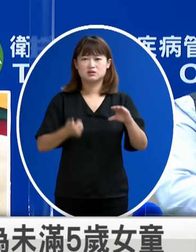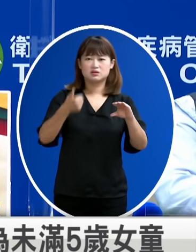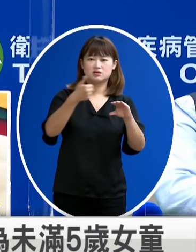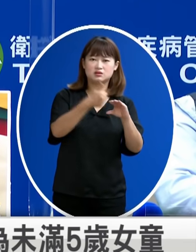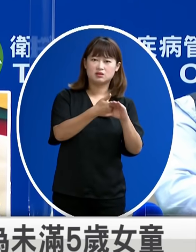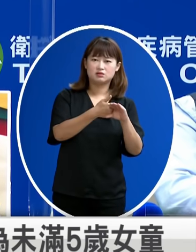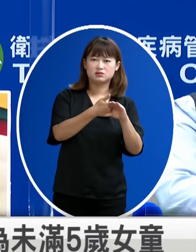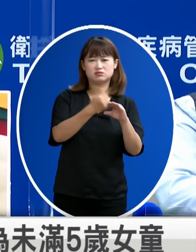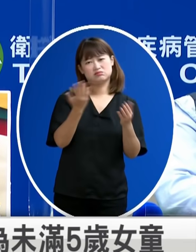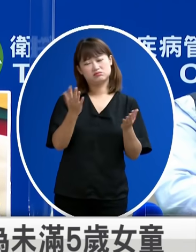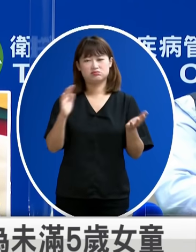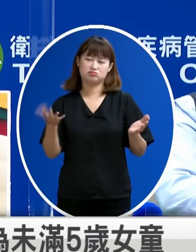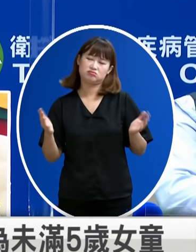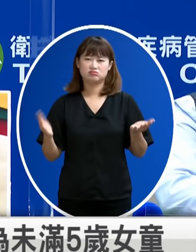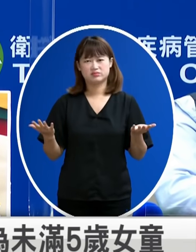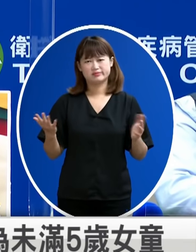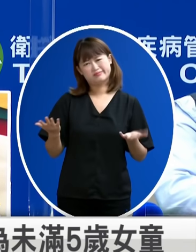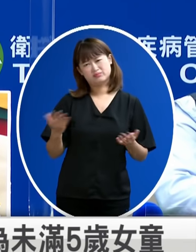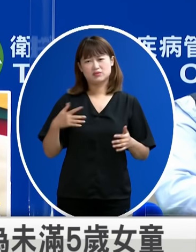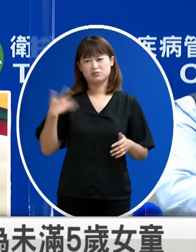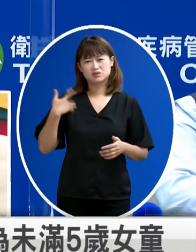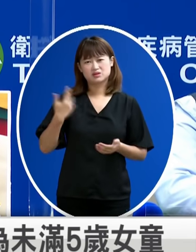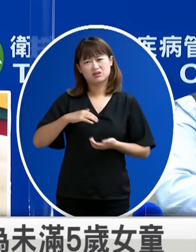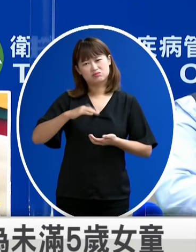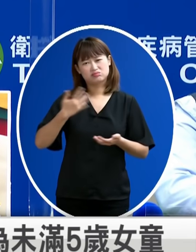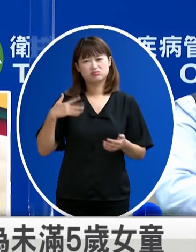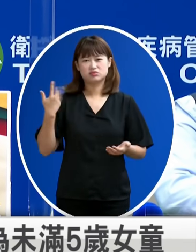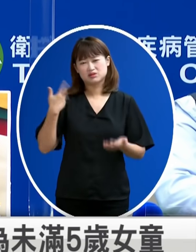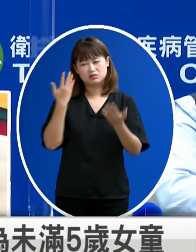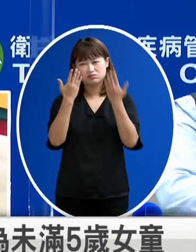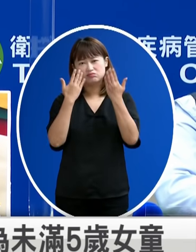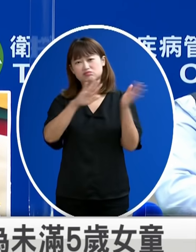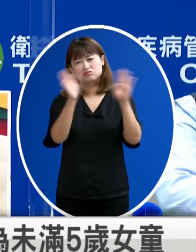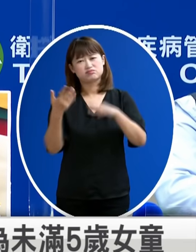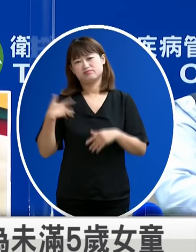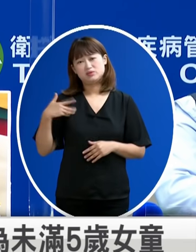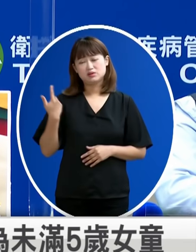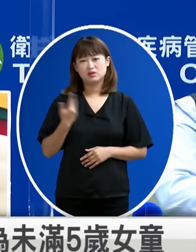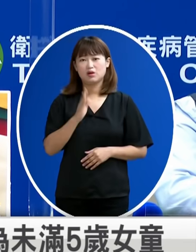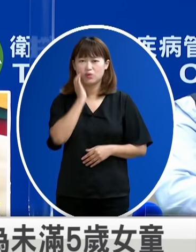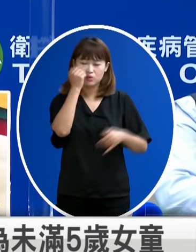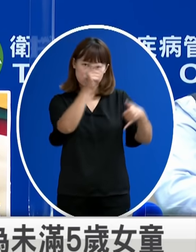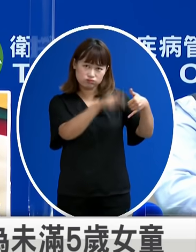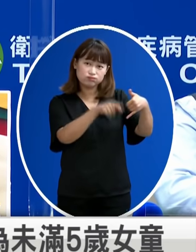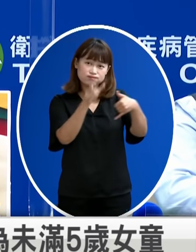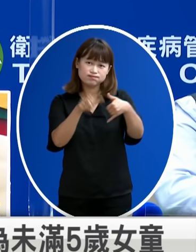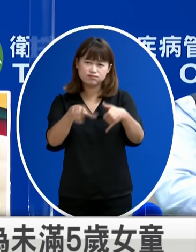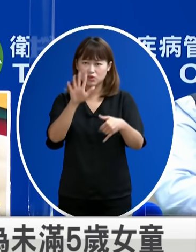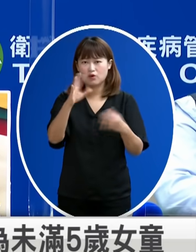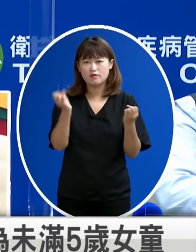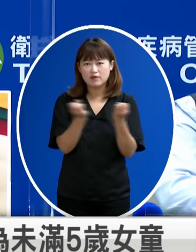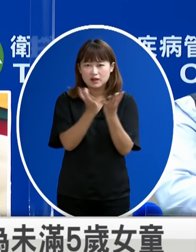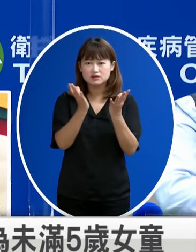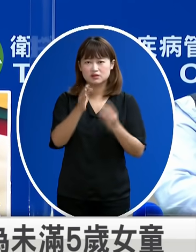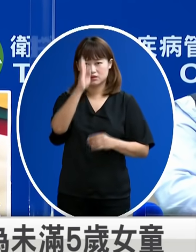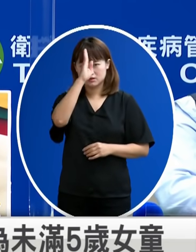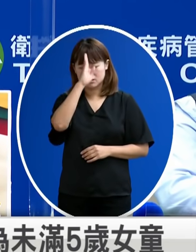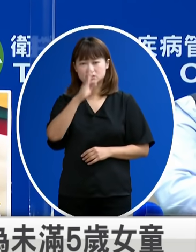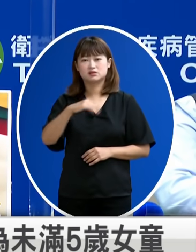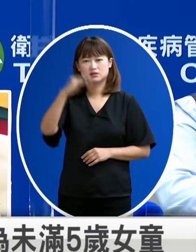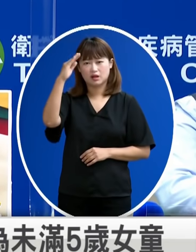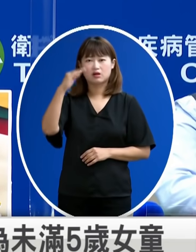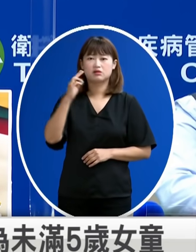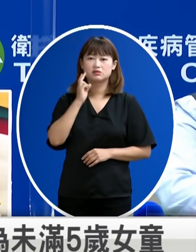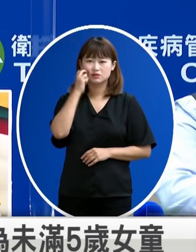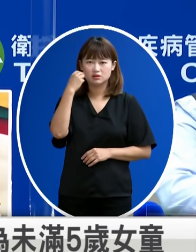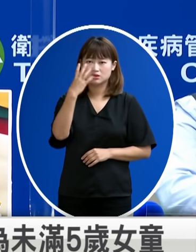就是说刚好坐好等等，我不知道有带有情况，我相信这是一个个案，那我也请高铁妥善去处理相关